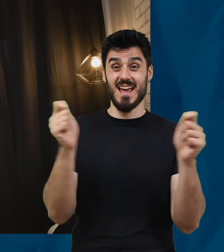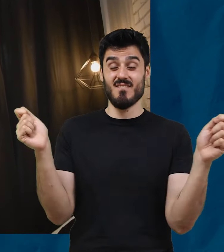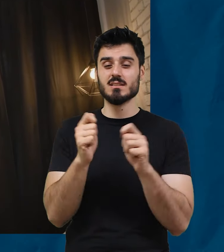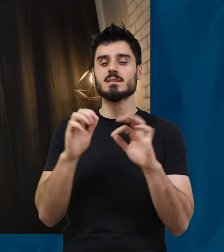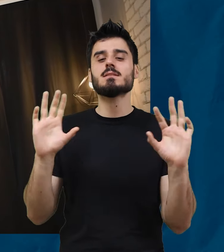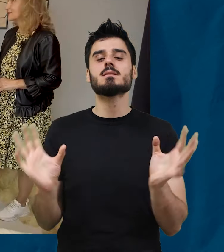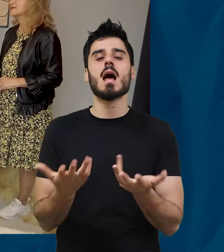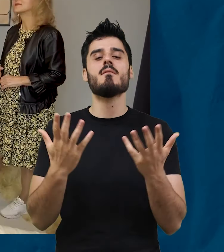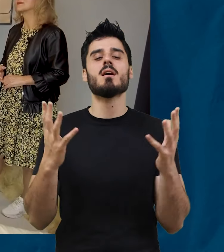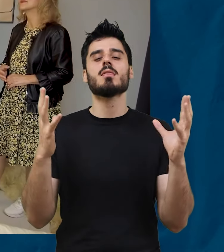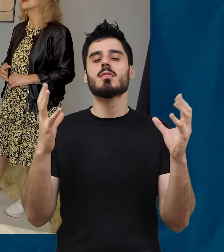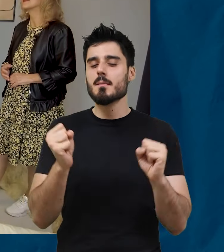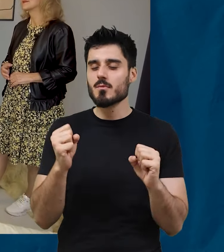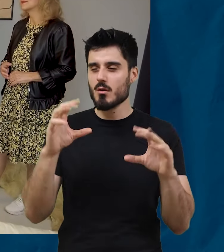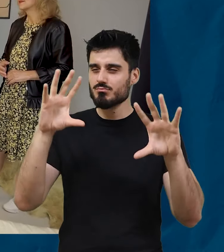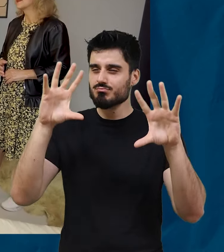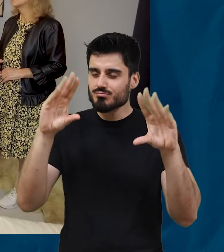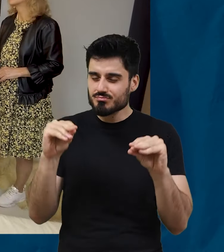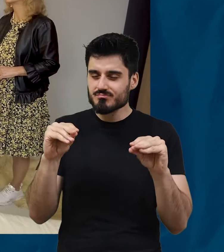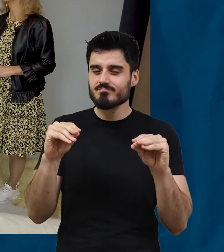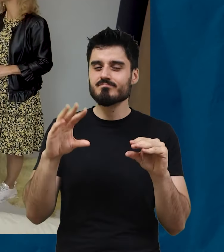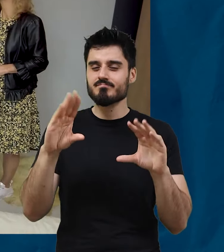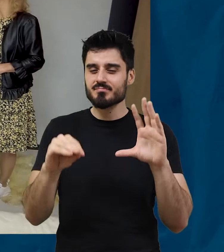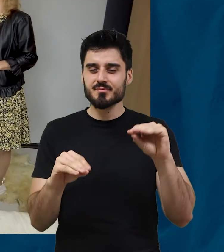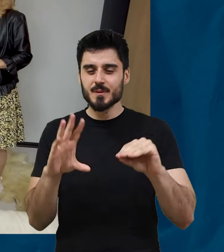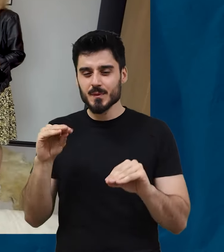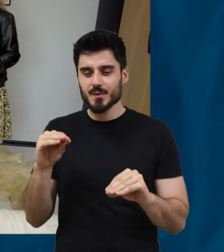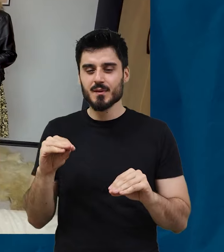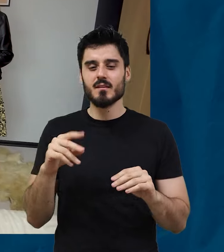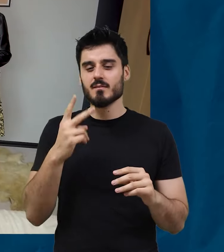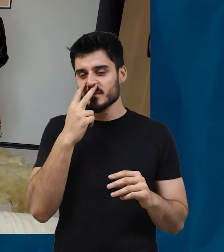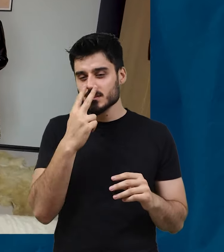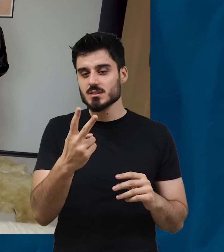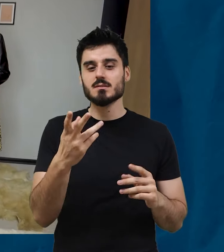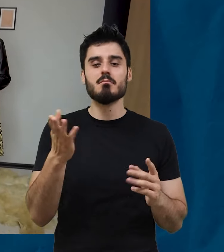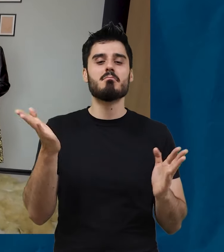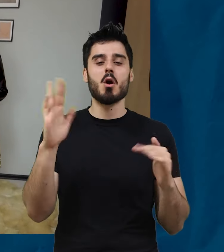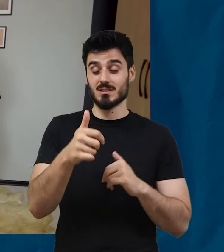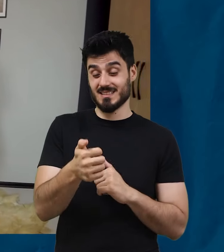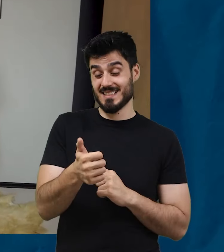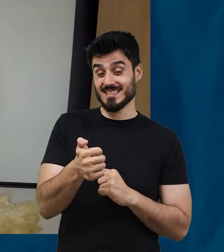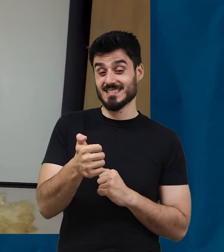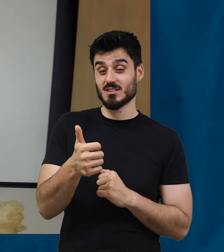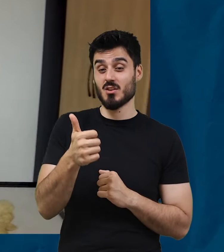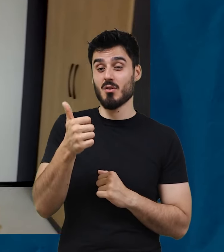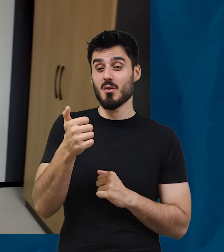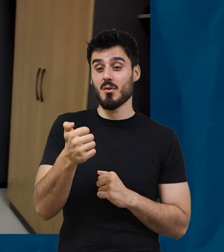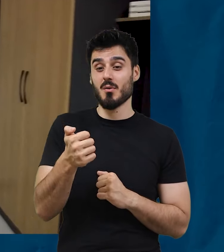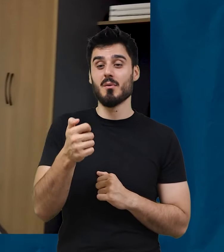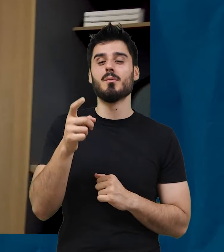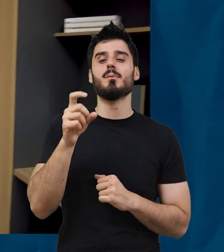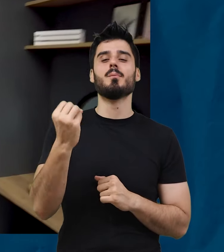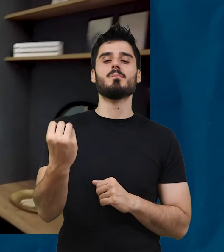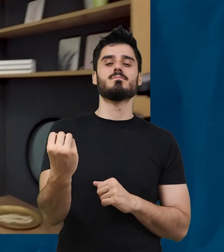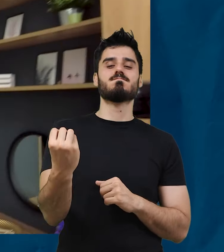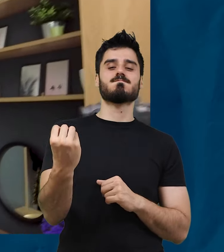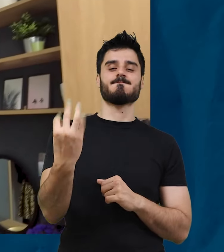става доста тъмно, изгасиме всички лампи подред и реално погледнато се и това дистанционно си